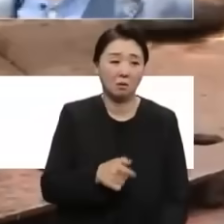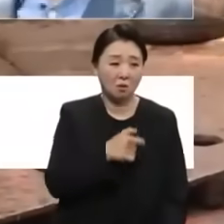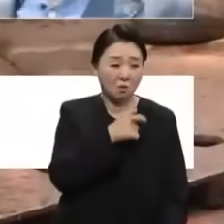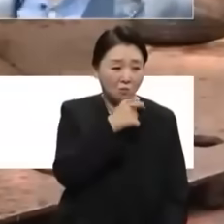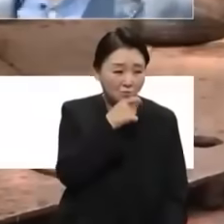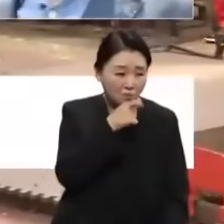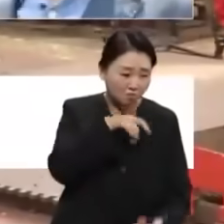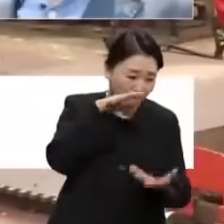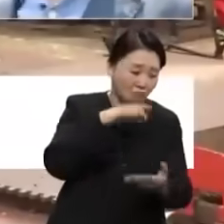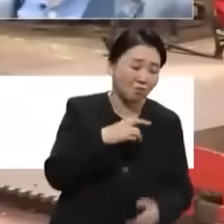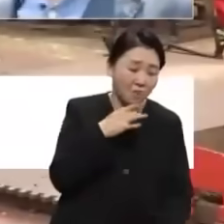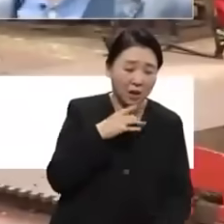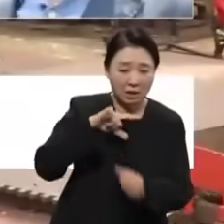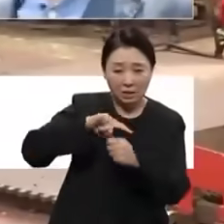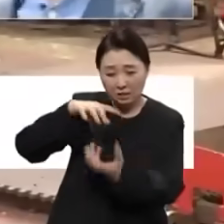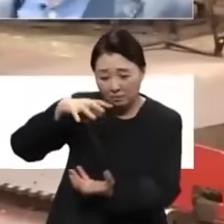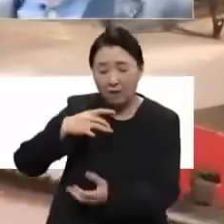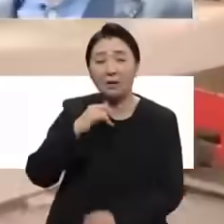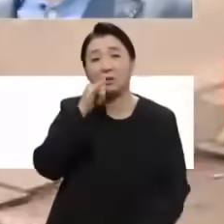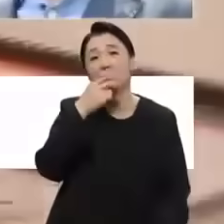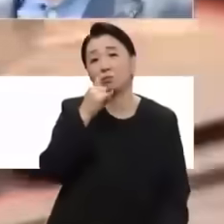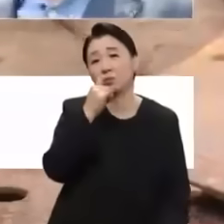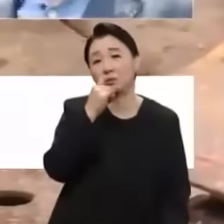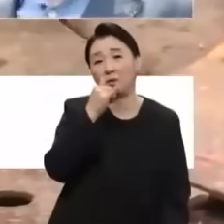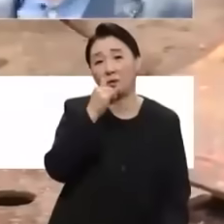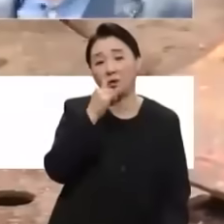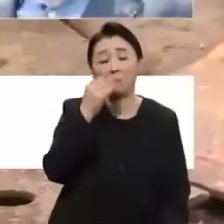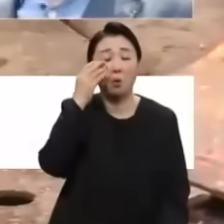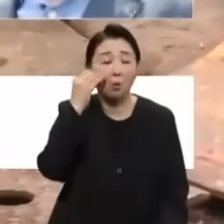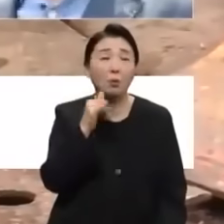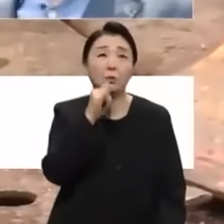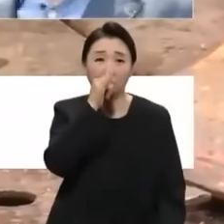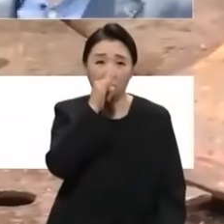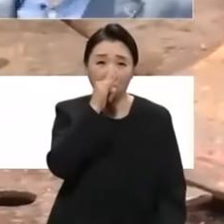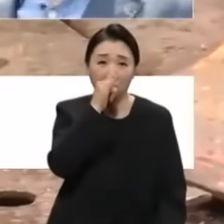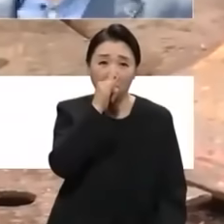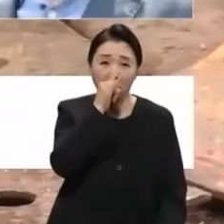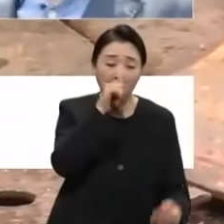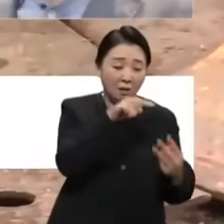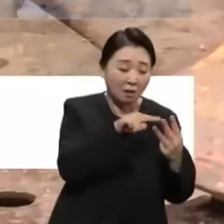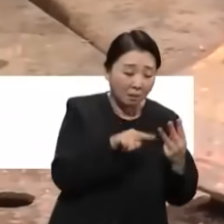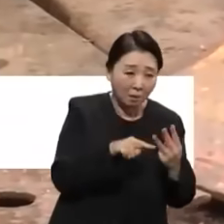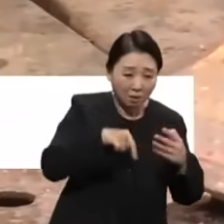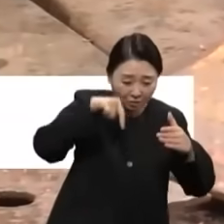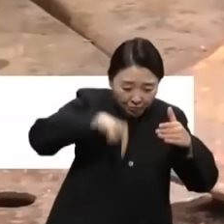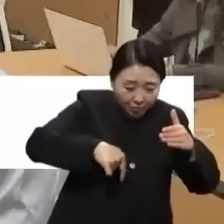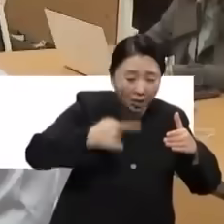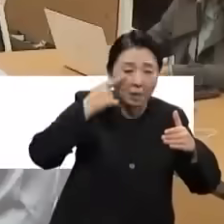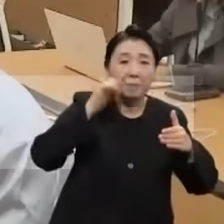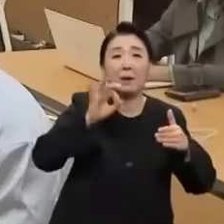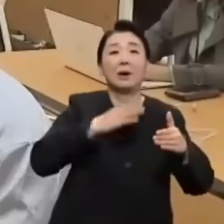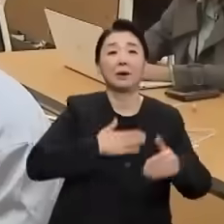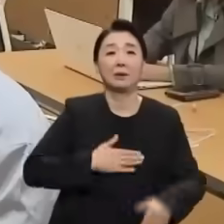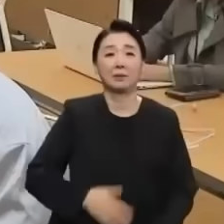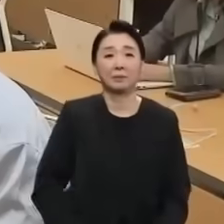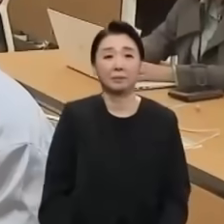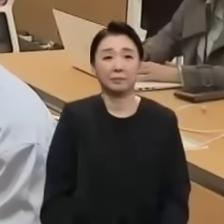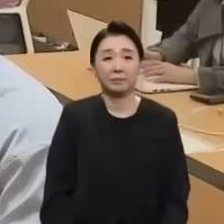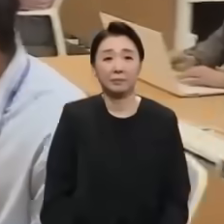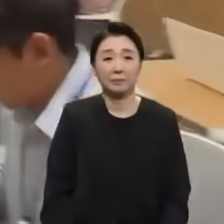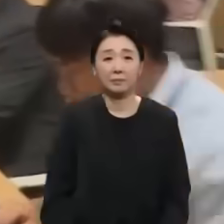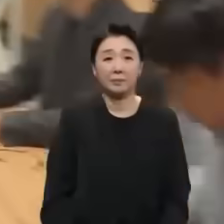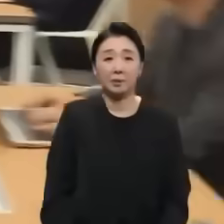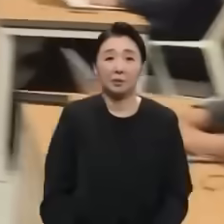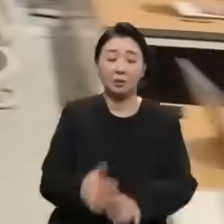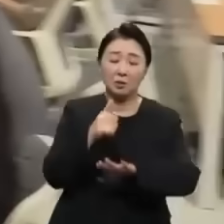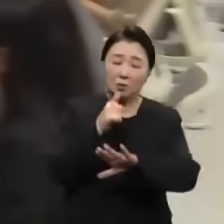수도 있고 가스로 채워져 있을 수도 있고 오일이 채워져 있을 수도 있는데 그거는 시추를 해야만 알아요 그런데 아직은